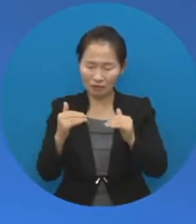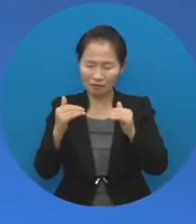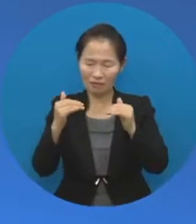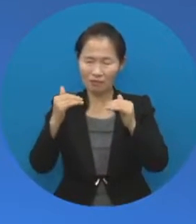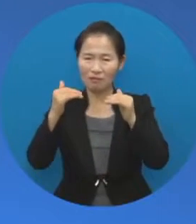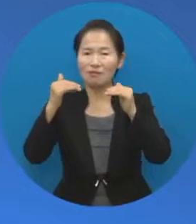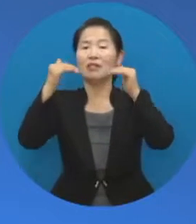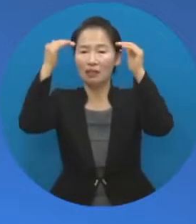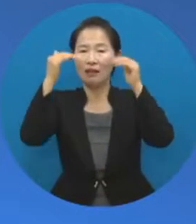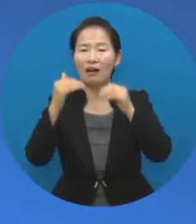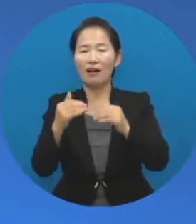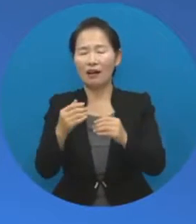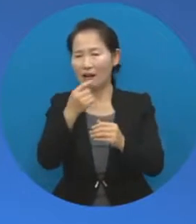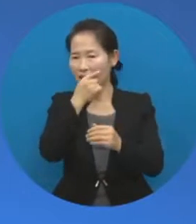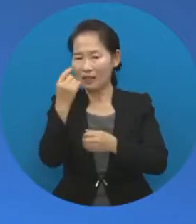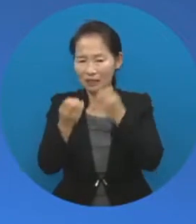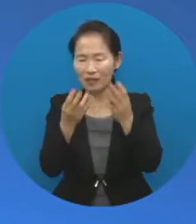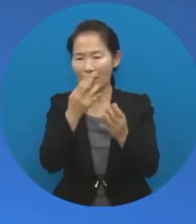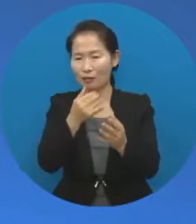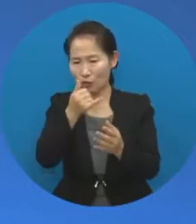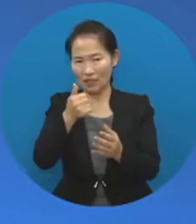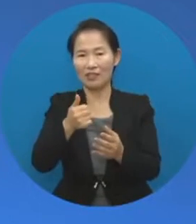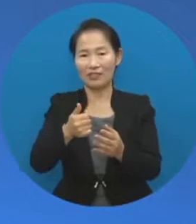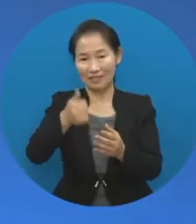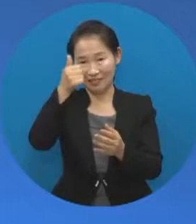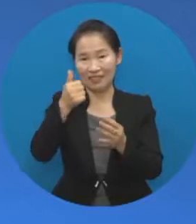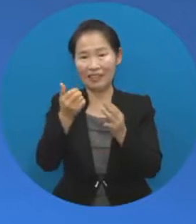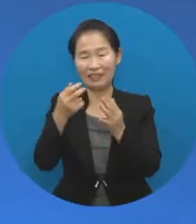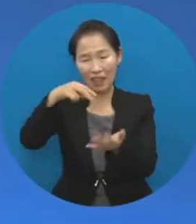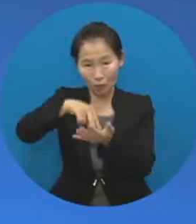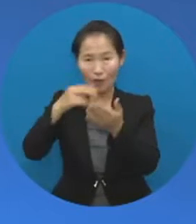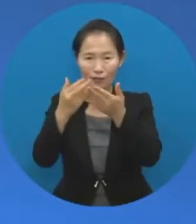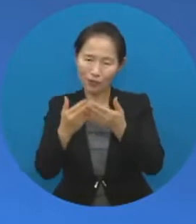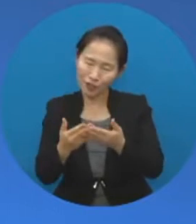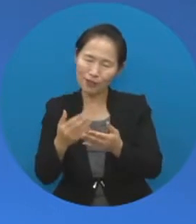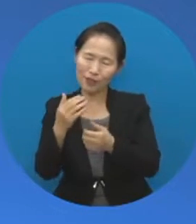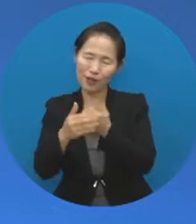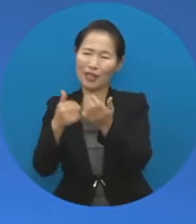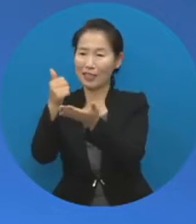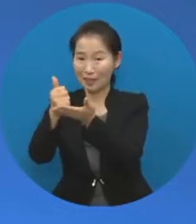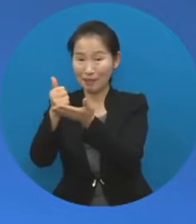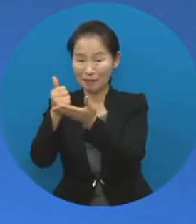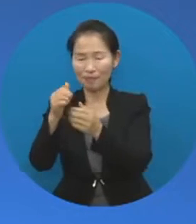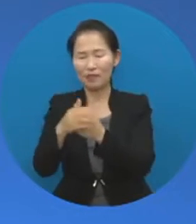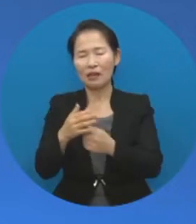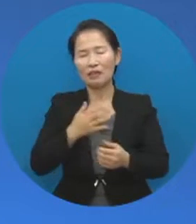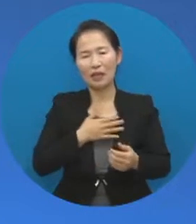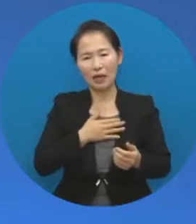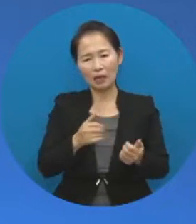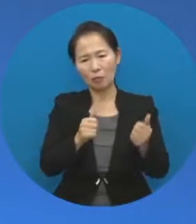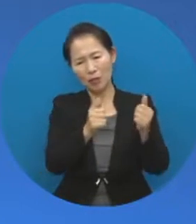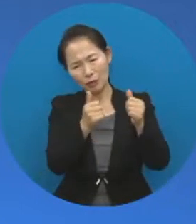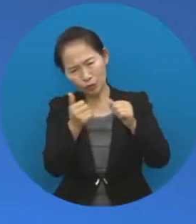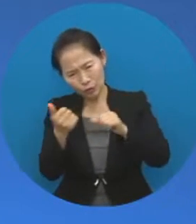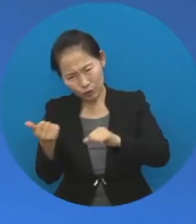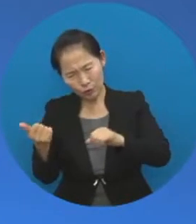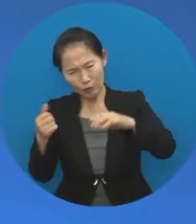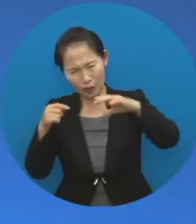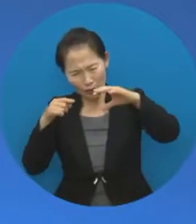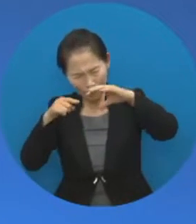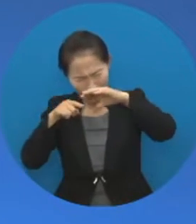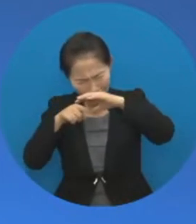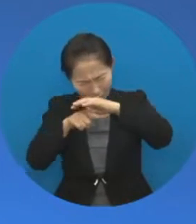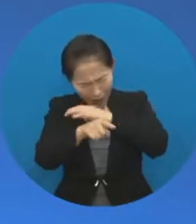간증의 주인공으로 세워주셨어요. 제가 그 죽음의 그 터널을 지나면서 하나님께서